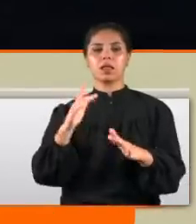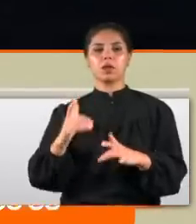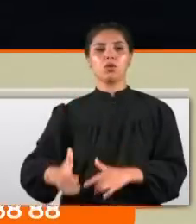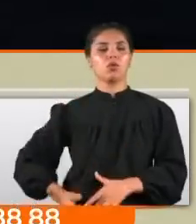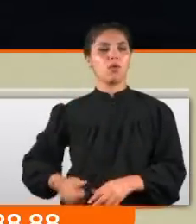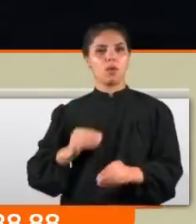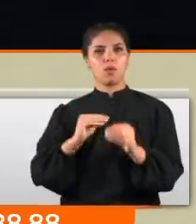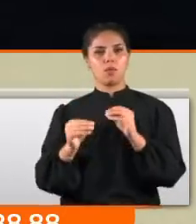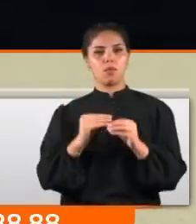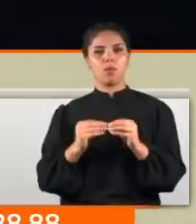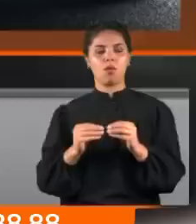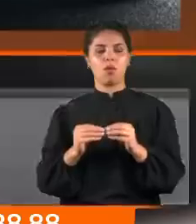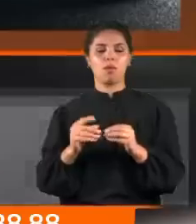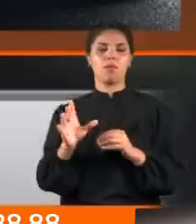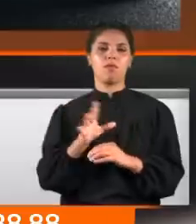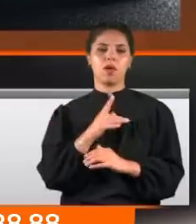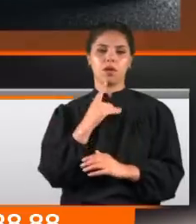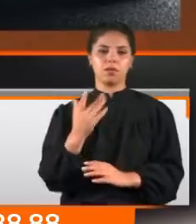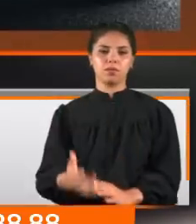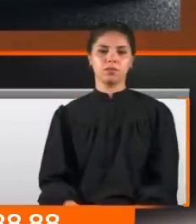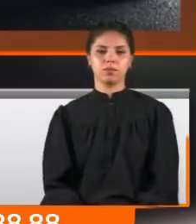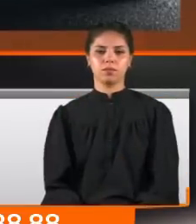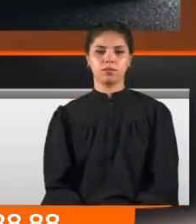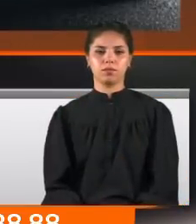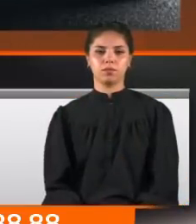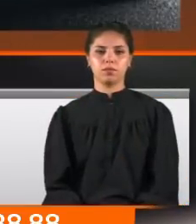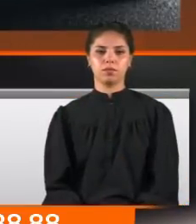güvenlik sorunu çok daha önemli. En önemlisi güvenlik sorunu.